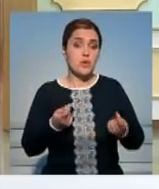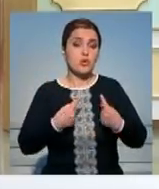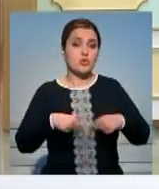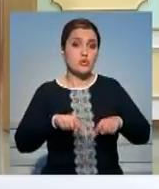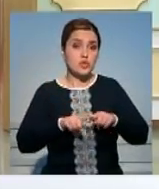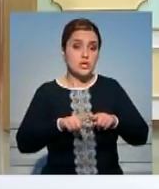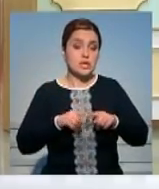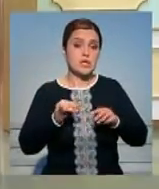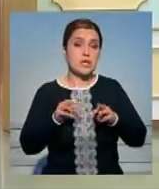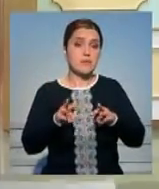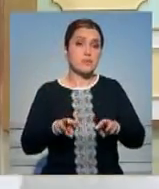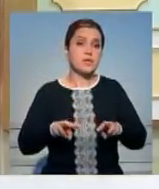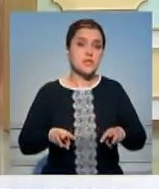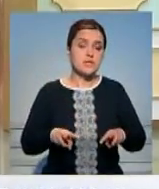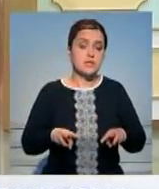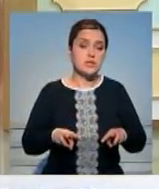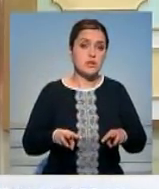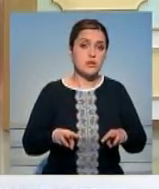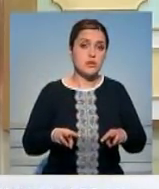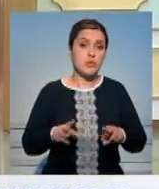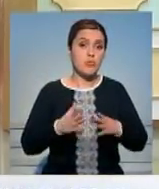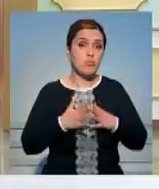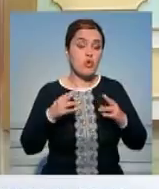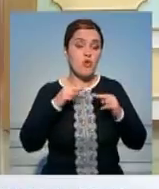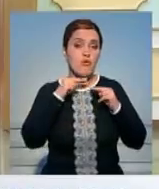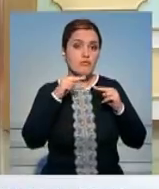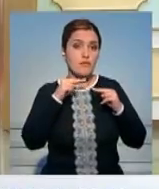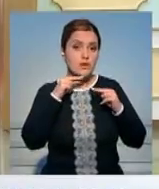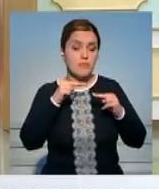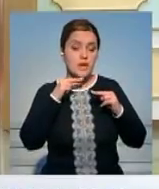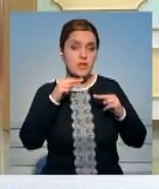заинтересованные министерства, они стали более внимательно